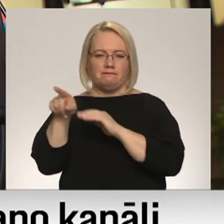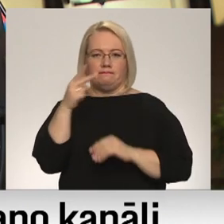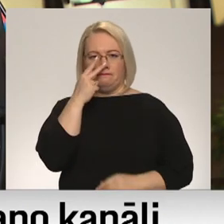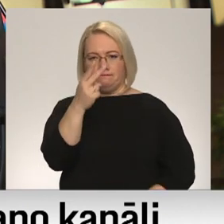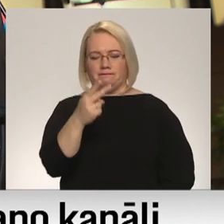Latvijas televīzija.